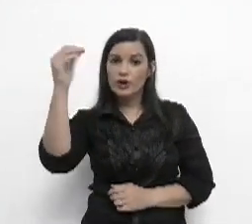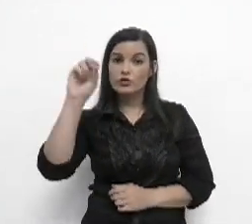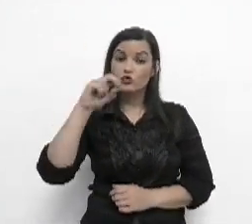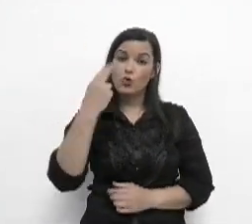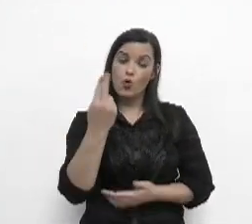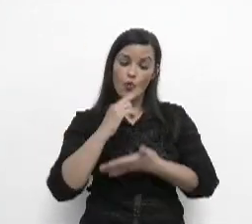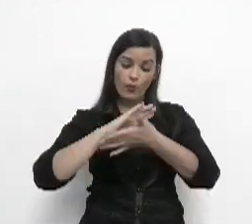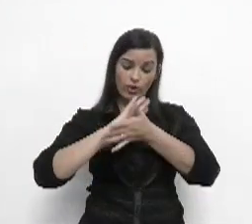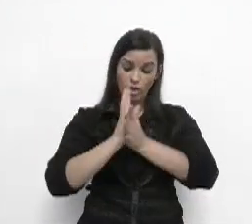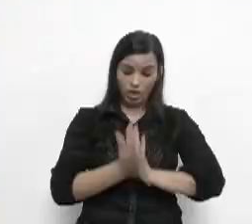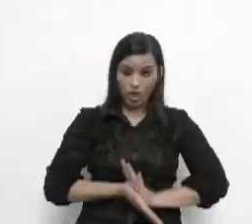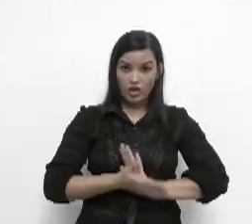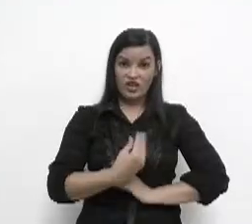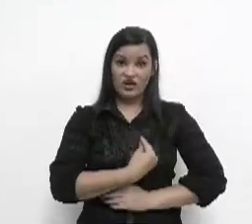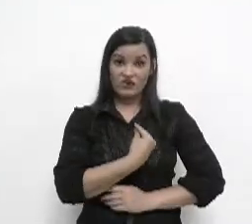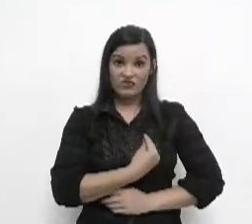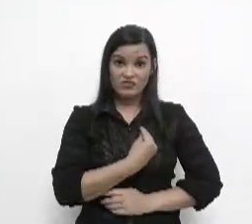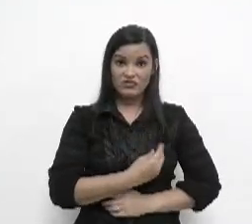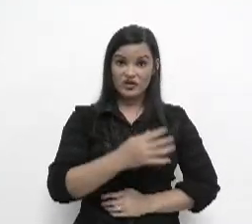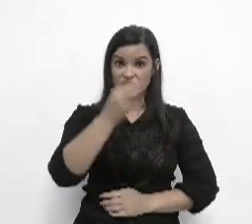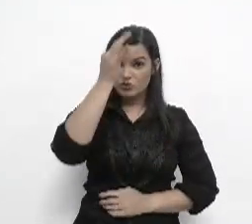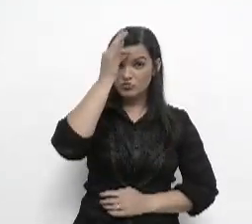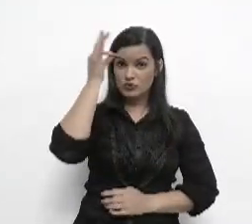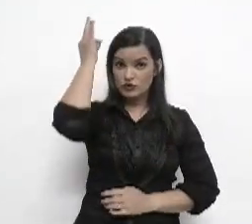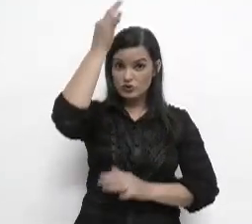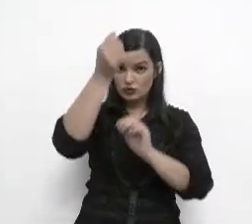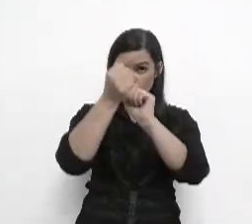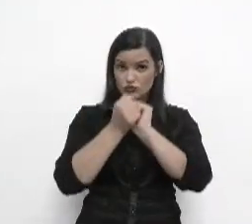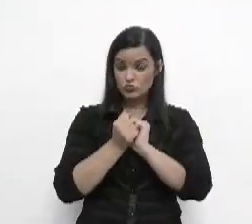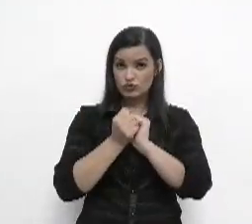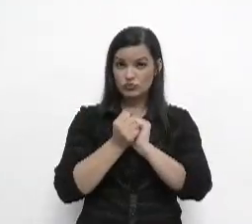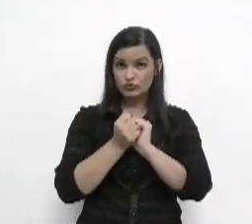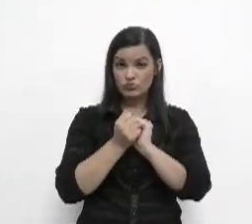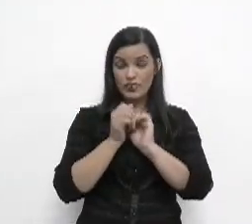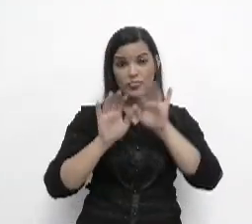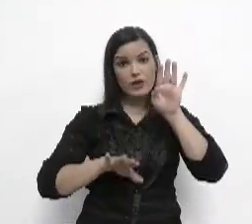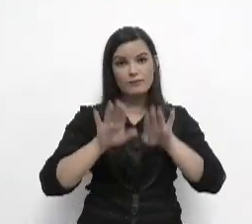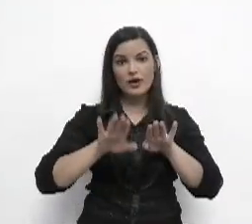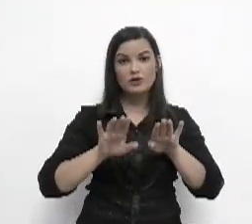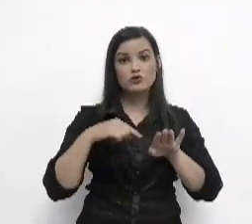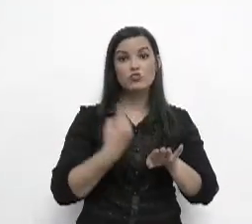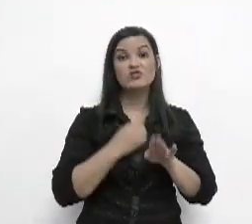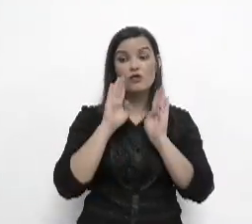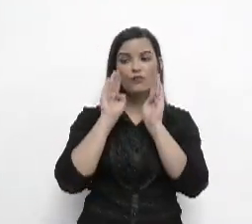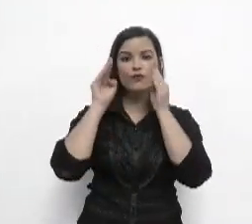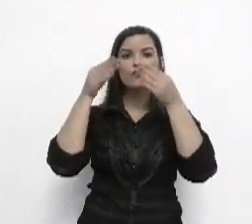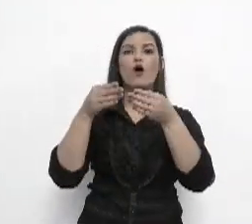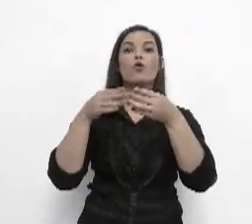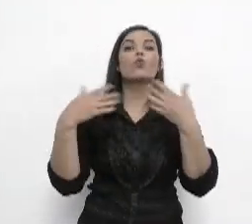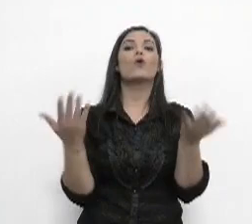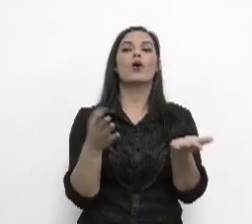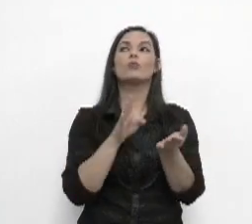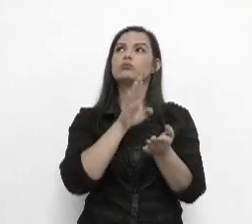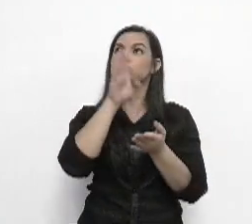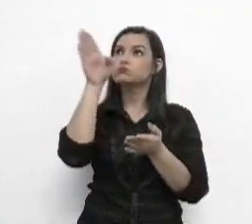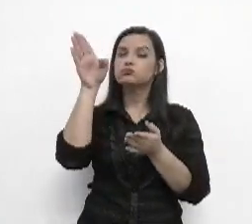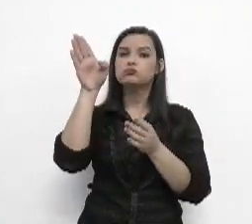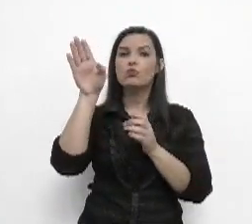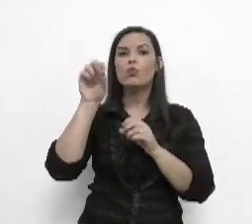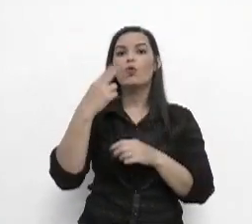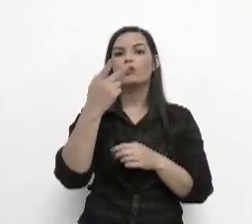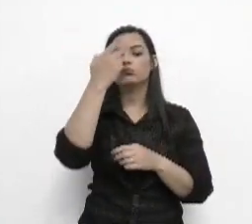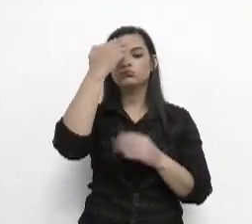está nesse ponto. O foco que nós temos em relação à nossa vida a Deus. 교회 지도자로서의 우리의 사역이